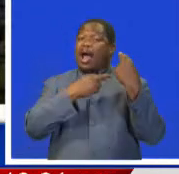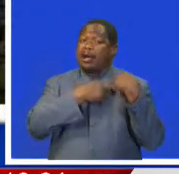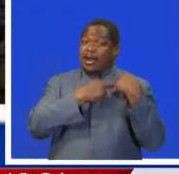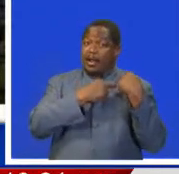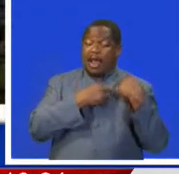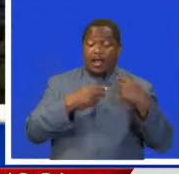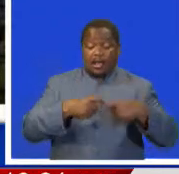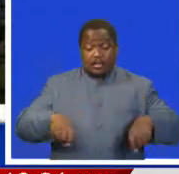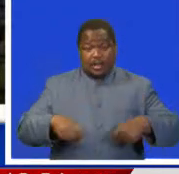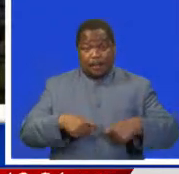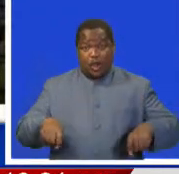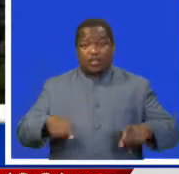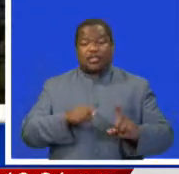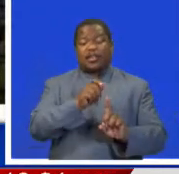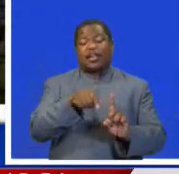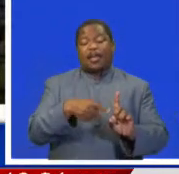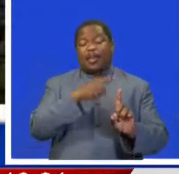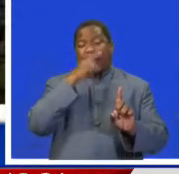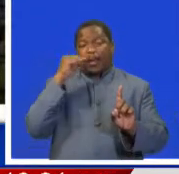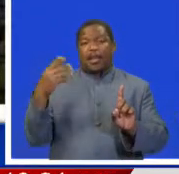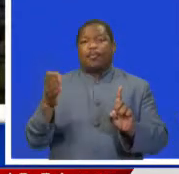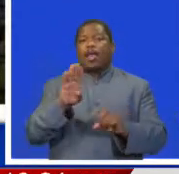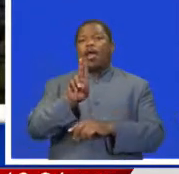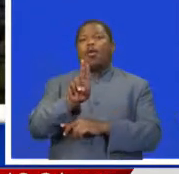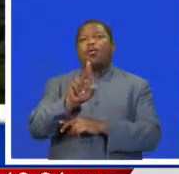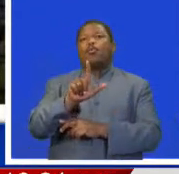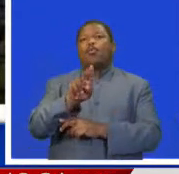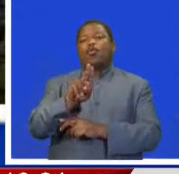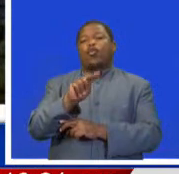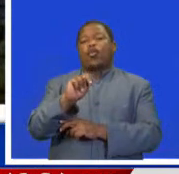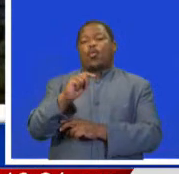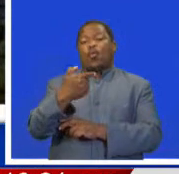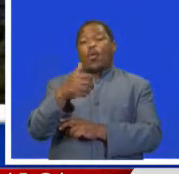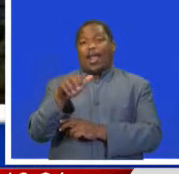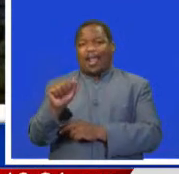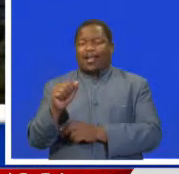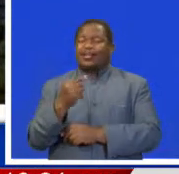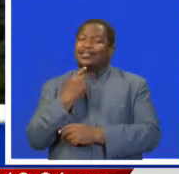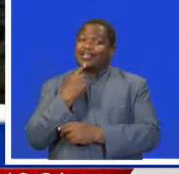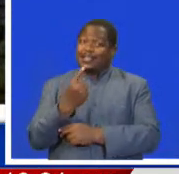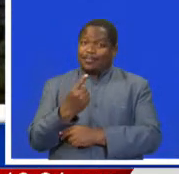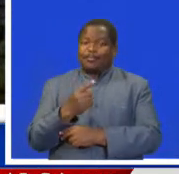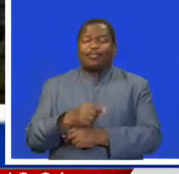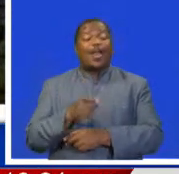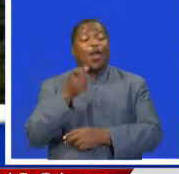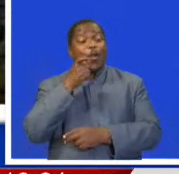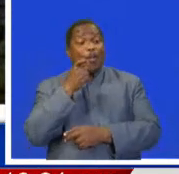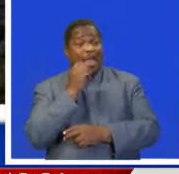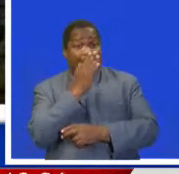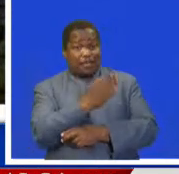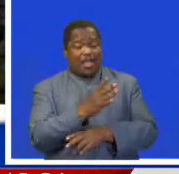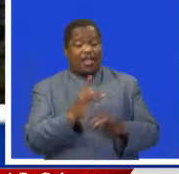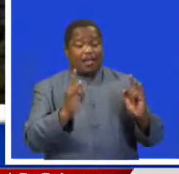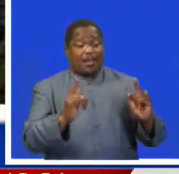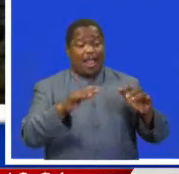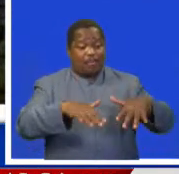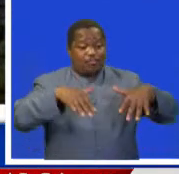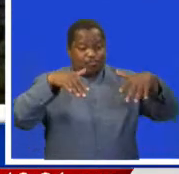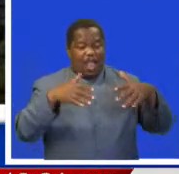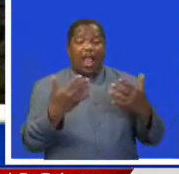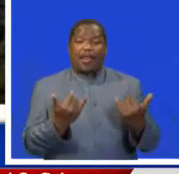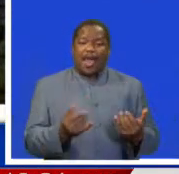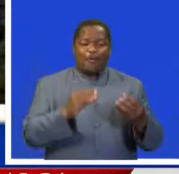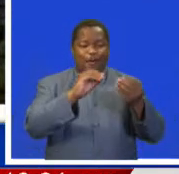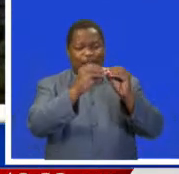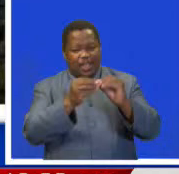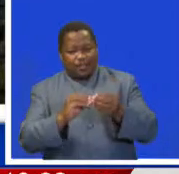umsebenzi wekulungisa inkundla yesive iSomhlolo National Stadium usachubeka kahle kanzi utawubita